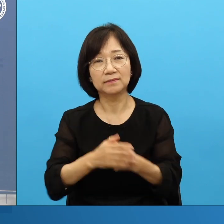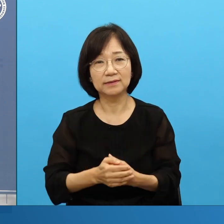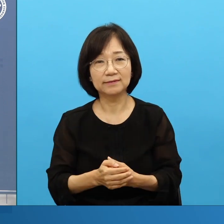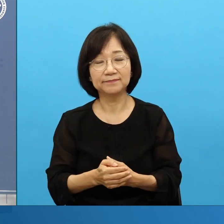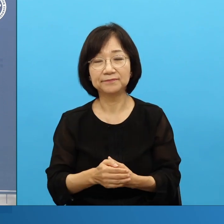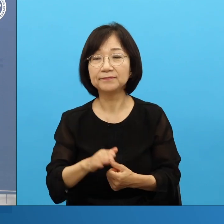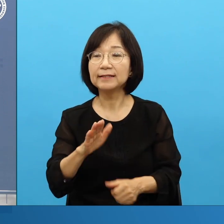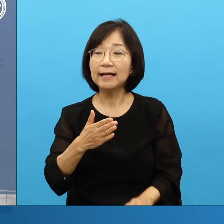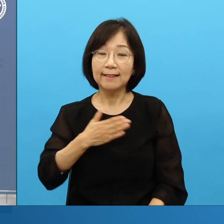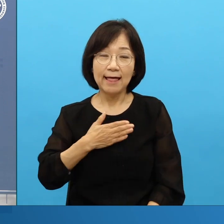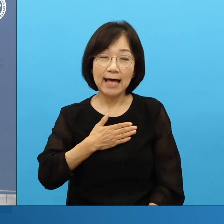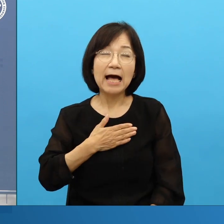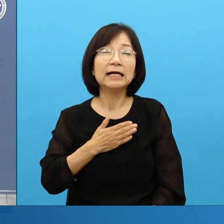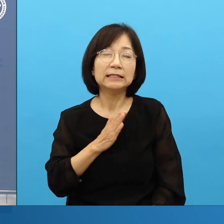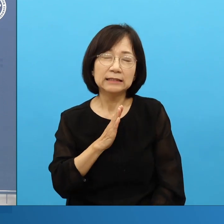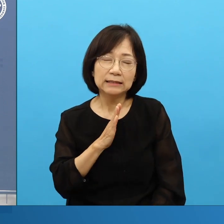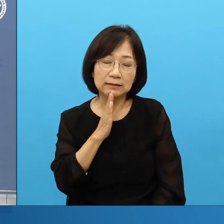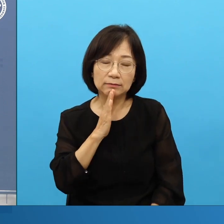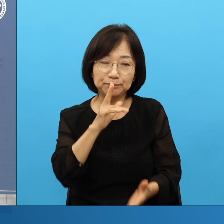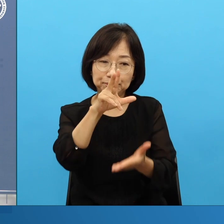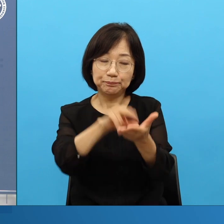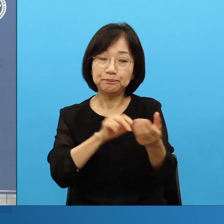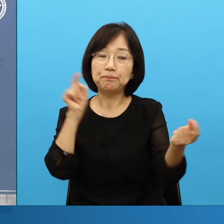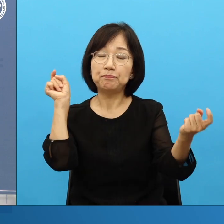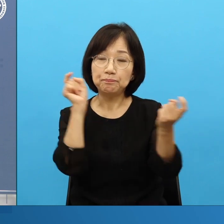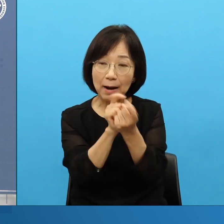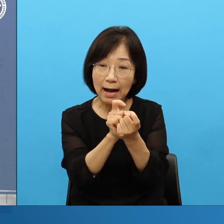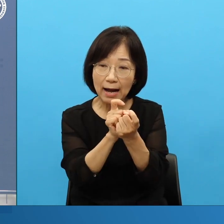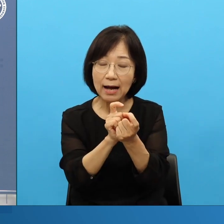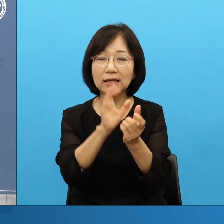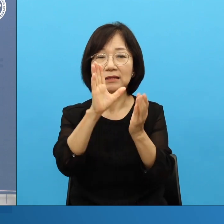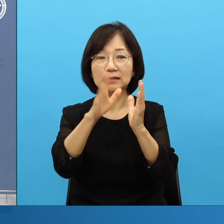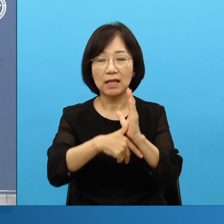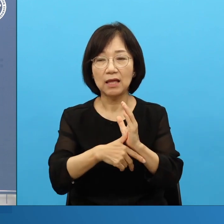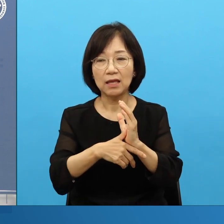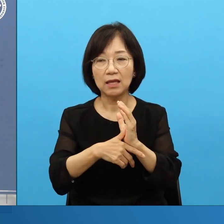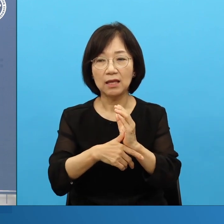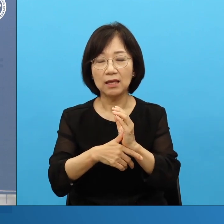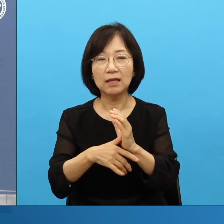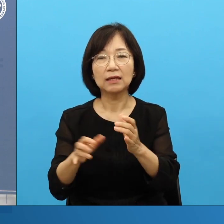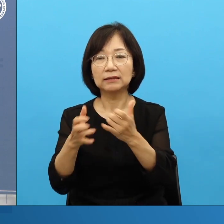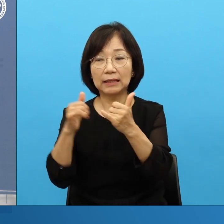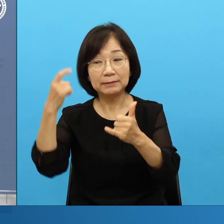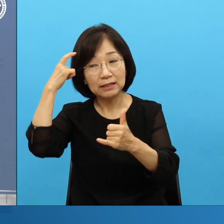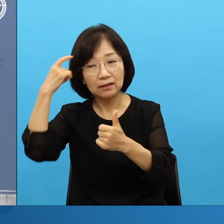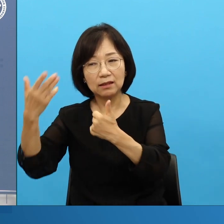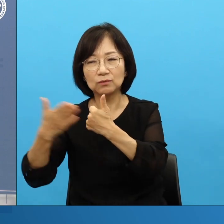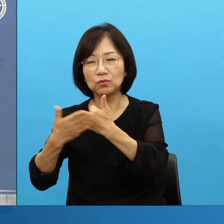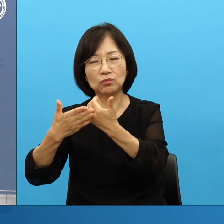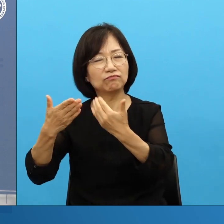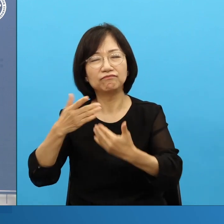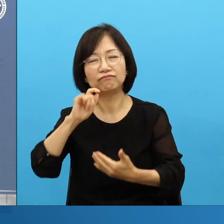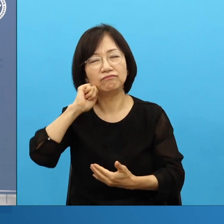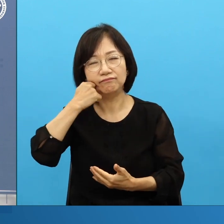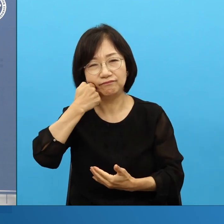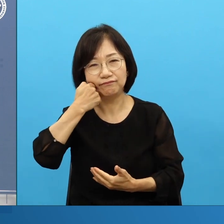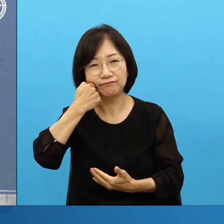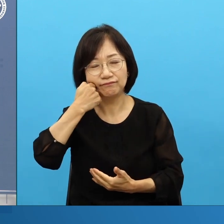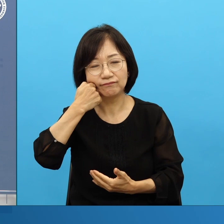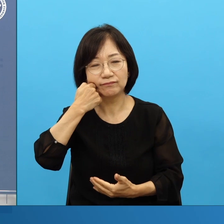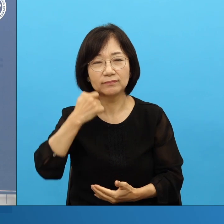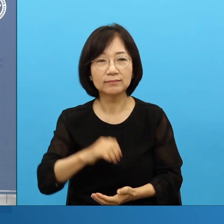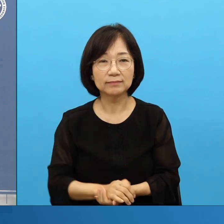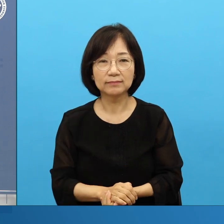때 Now, when you truly have a problem come upon you, 사람의 생각이 되겠어요? do you think it's going to work by the thoughts of man? 정말 문제가 왔을